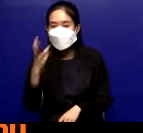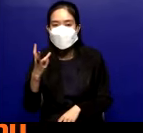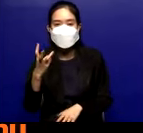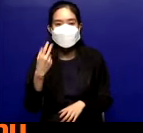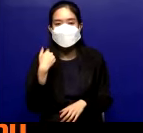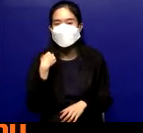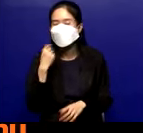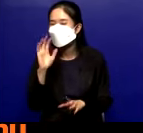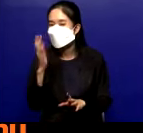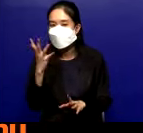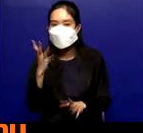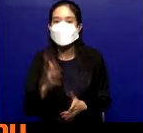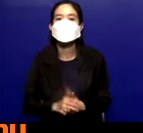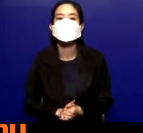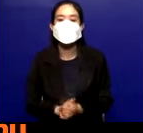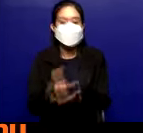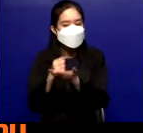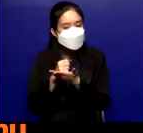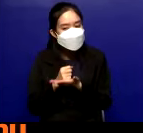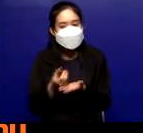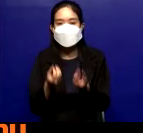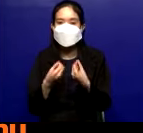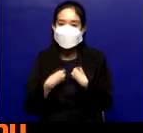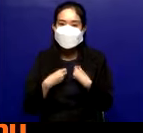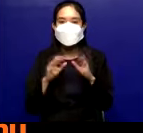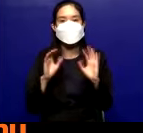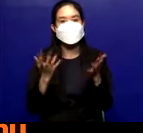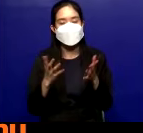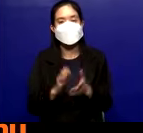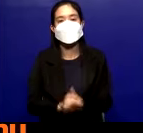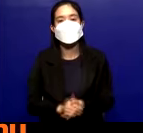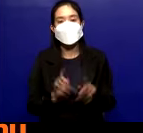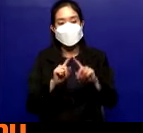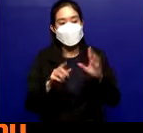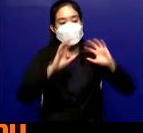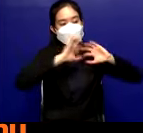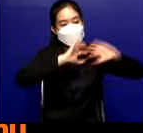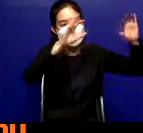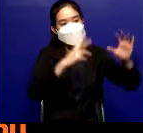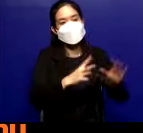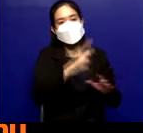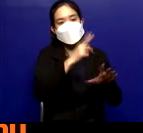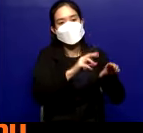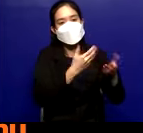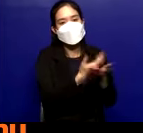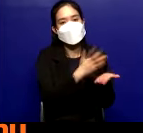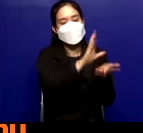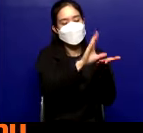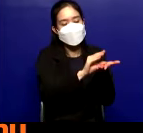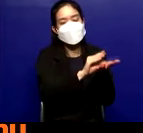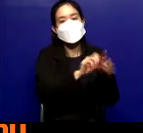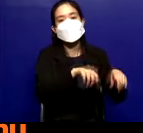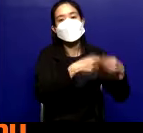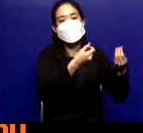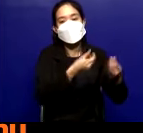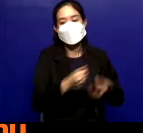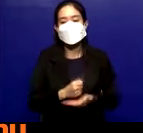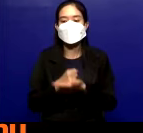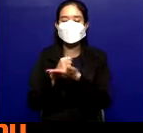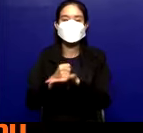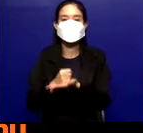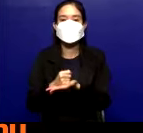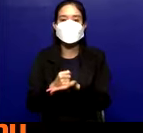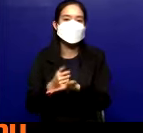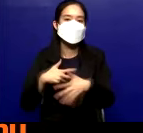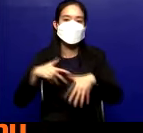ใจแต่กลับกลายเป็นว่าโดนตัดสวัสดิการของประชาชนส่วนใหญ่แทบทั้งหมดในสถานการณ์แบบนี้เนี่ยท่าน